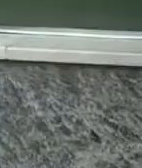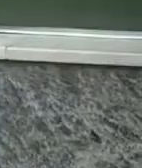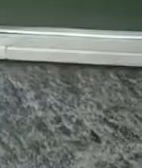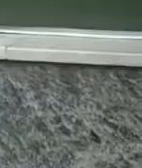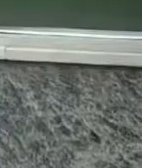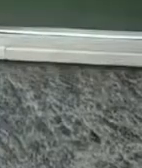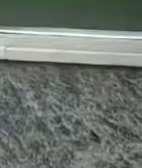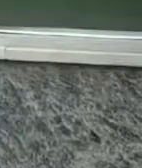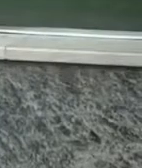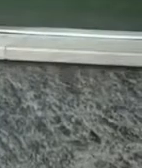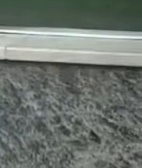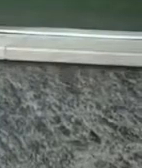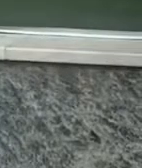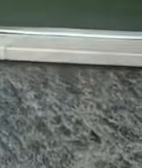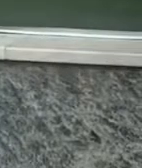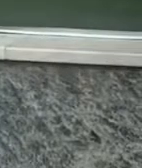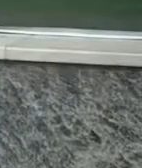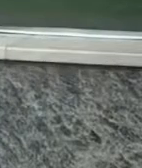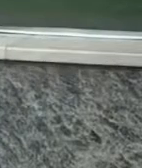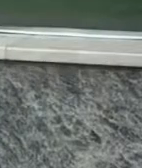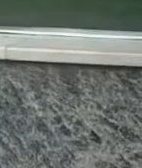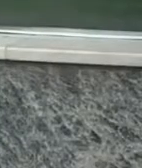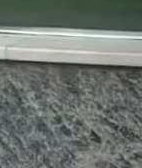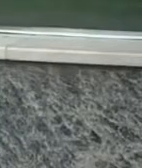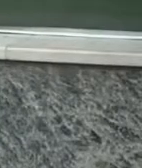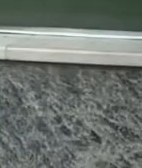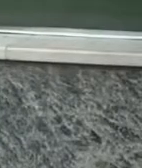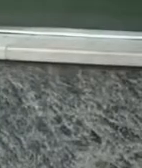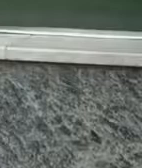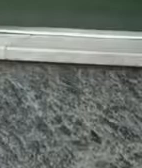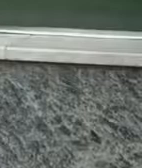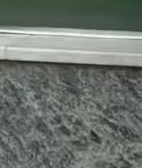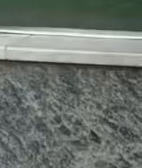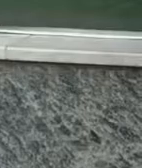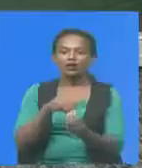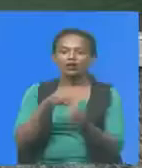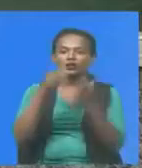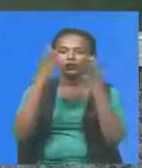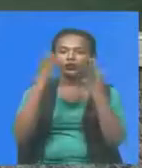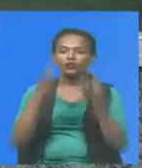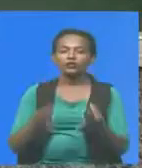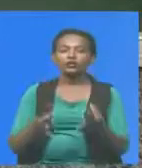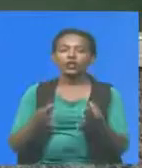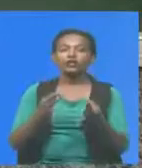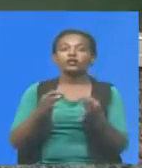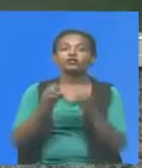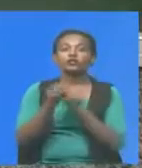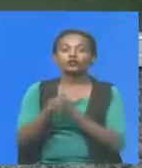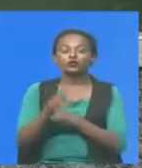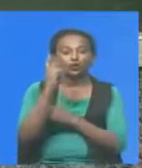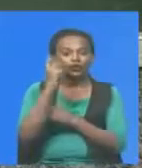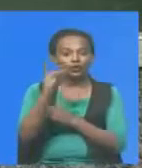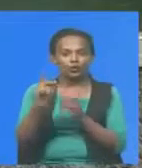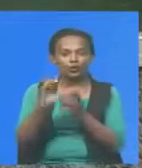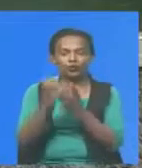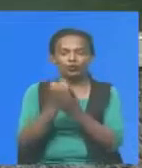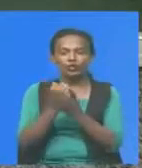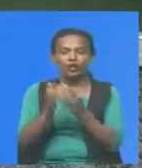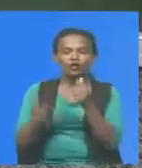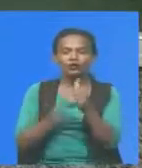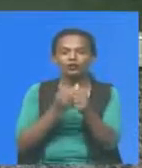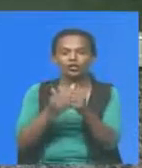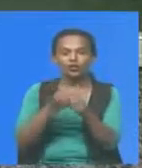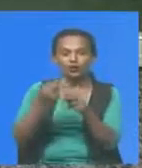ከአጠቃላይ የኢኮኖሚ ሁኔታ በተጨማሪ ወሳኝ ዘርፎች ያሉበት ሁኔታ እንደሚከተለው